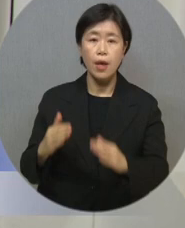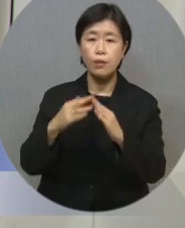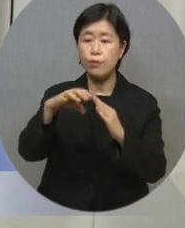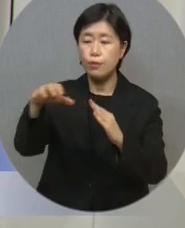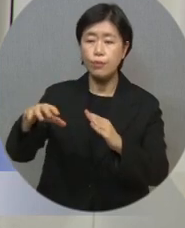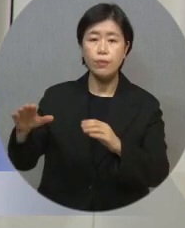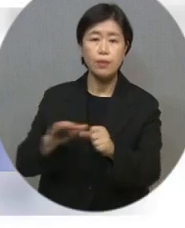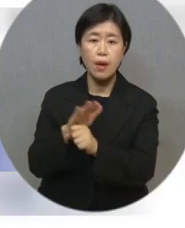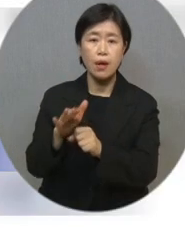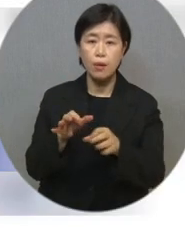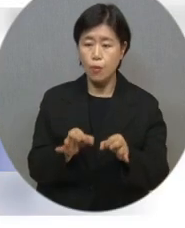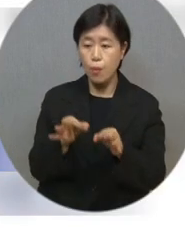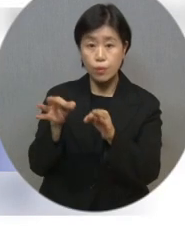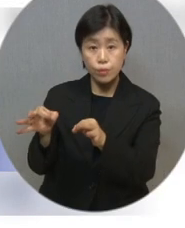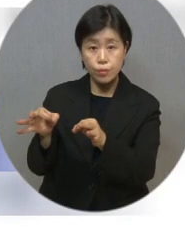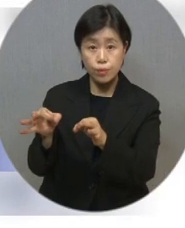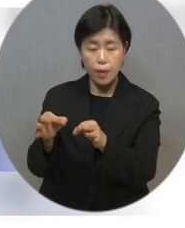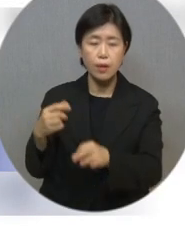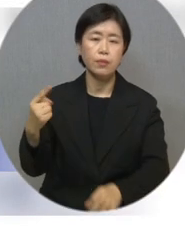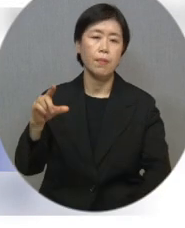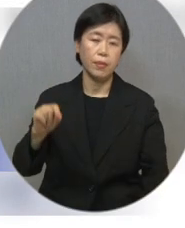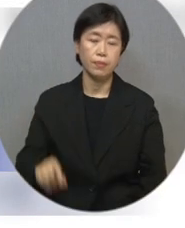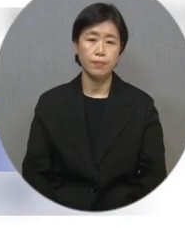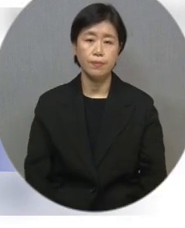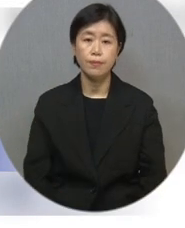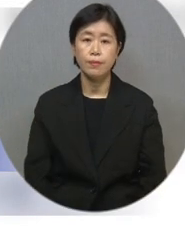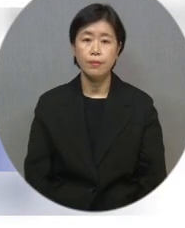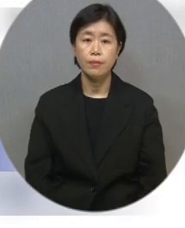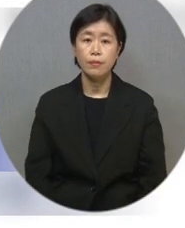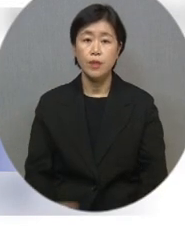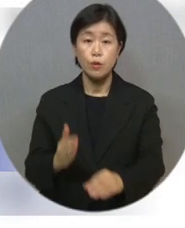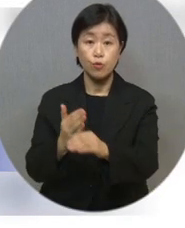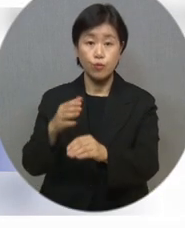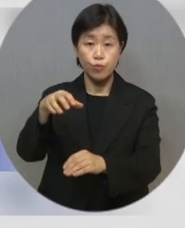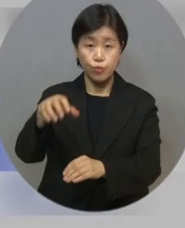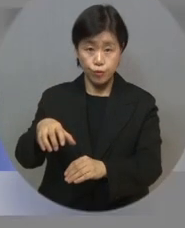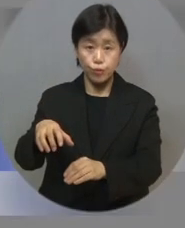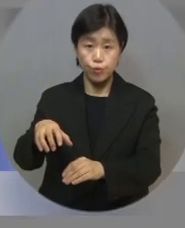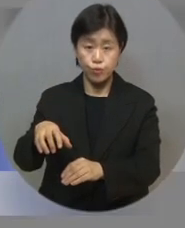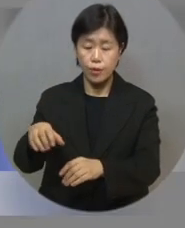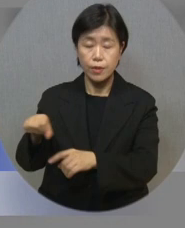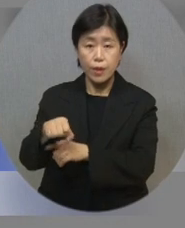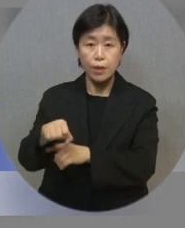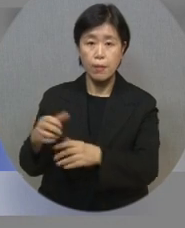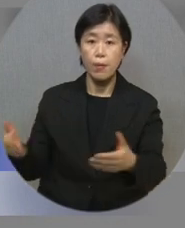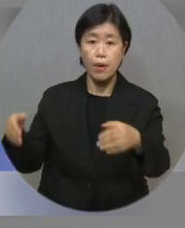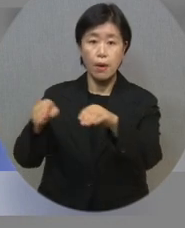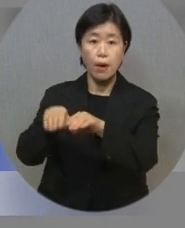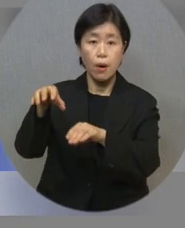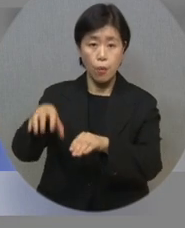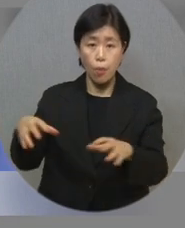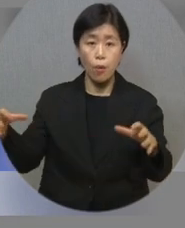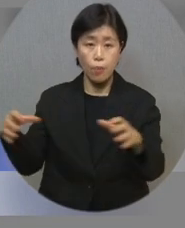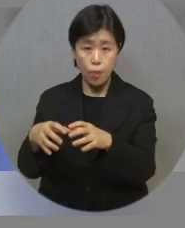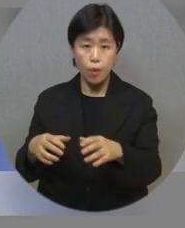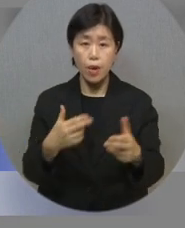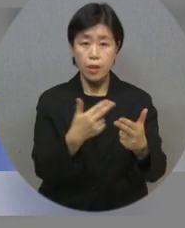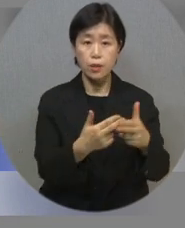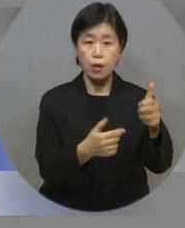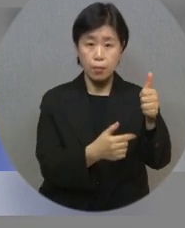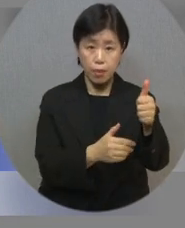원을 기부했습니다 서울 중고 사랑의 열매 회관에서 전달식이 진행된 가운데 기자협회 박종현